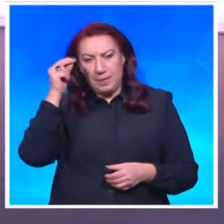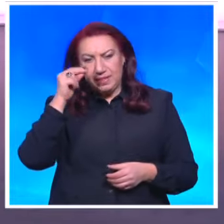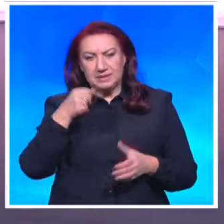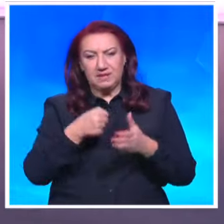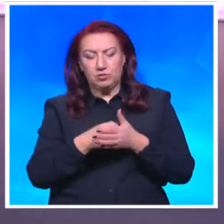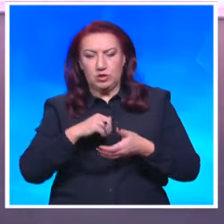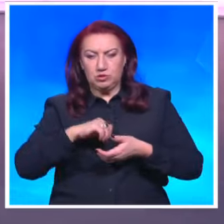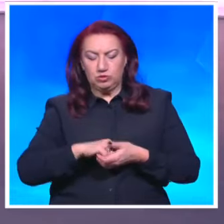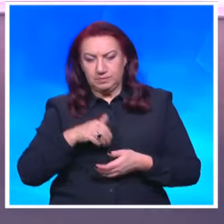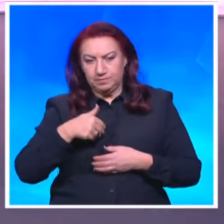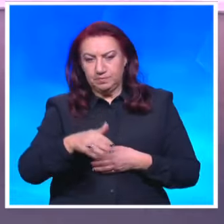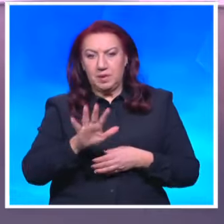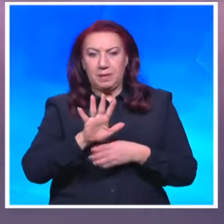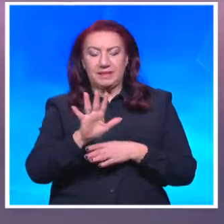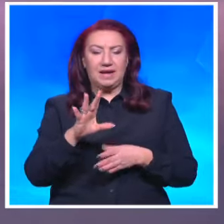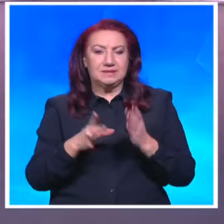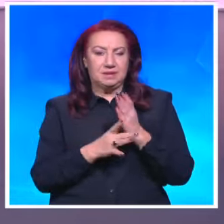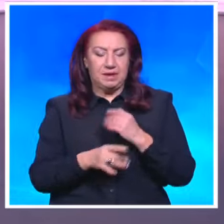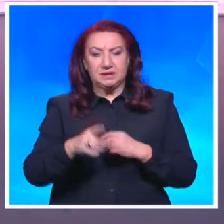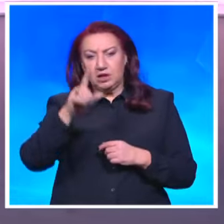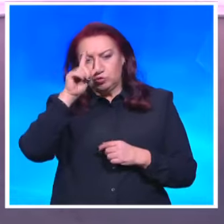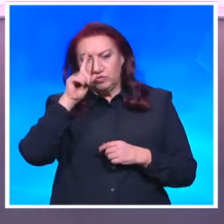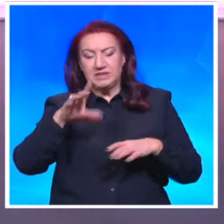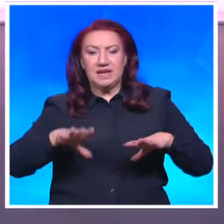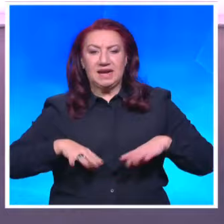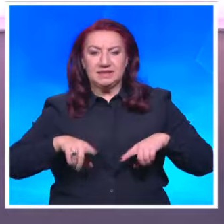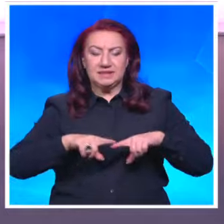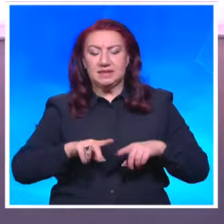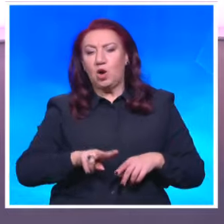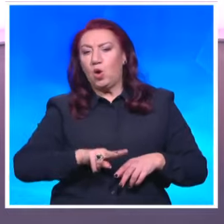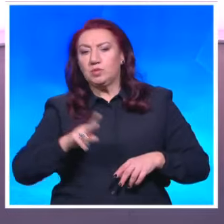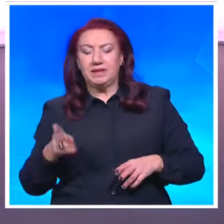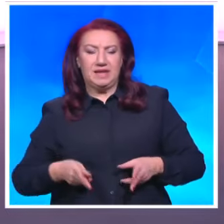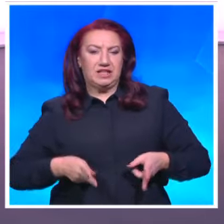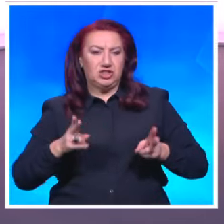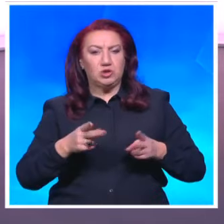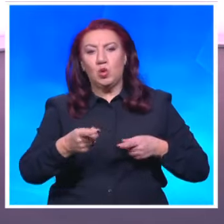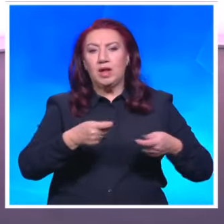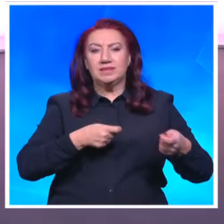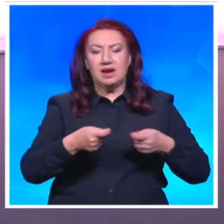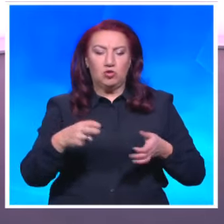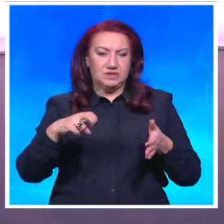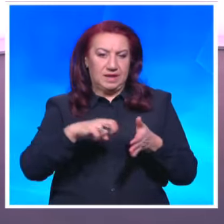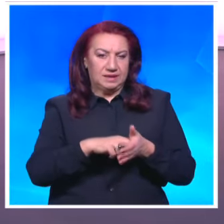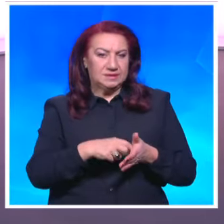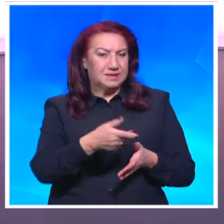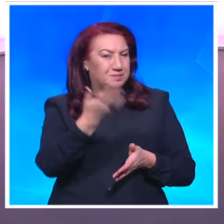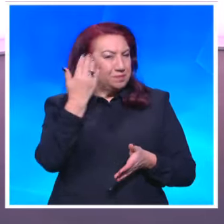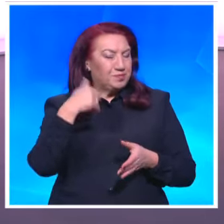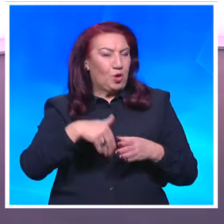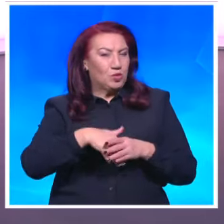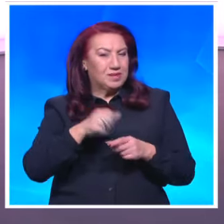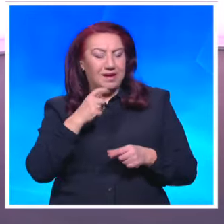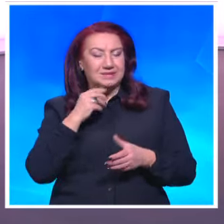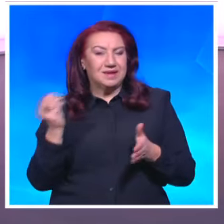градски съд отмени решението на търговски регистър, който миналата седмица отказа да впише поканата на изпълкома за свикване на конгрес